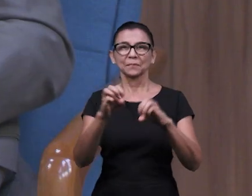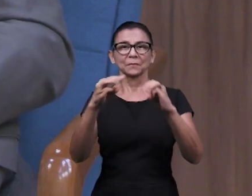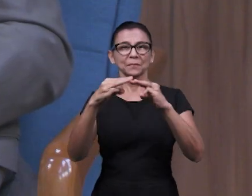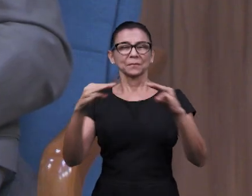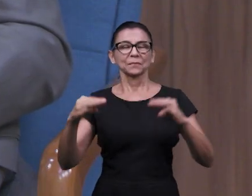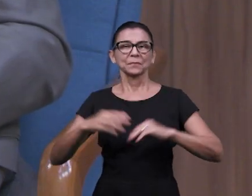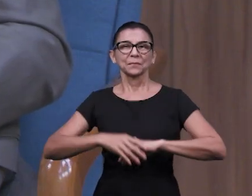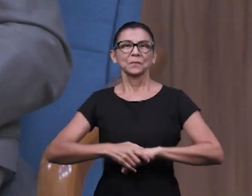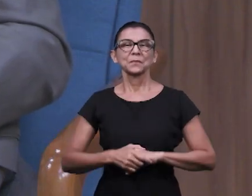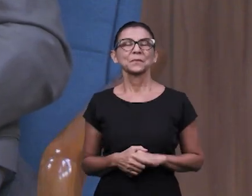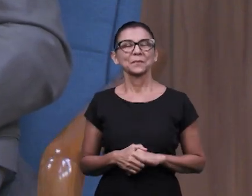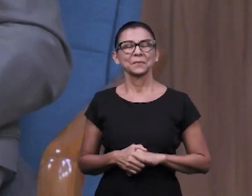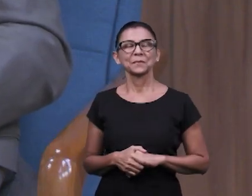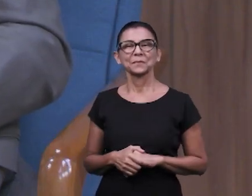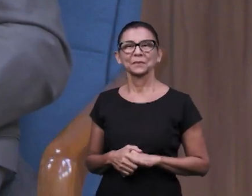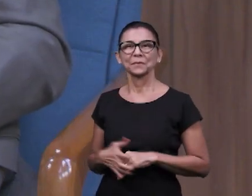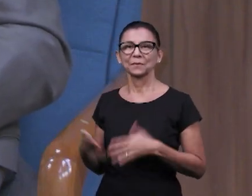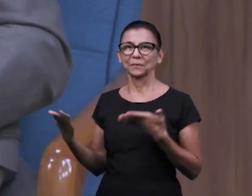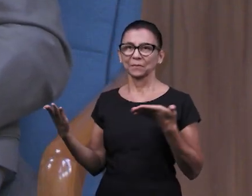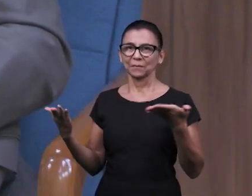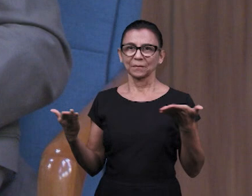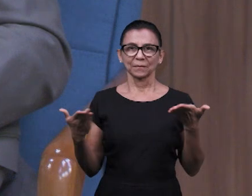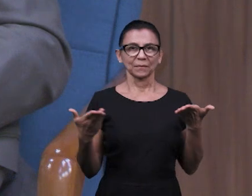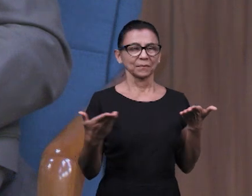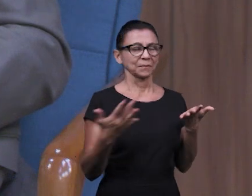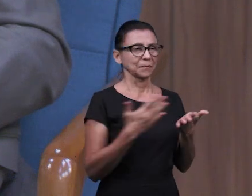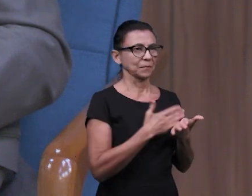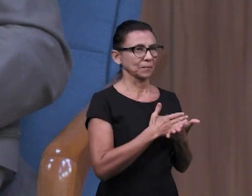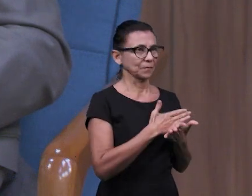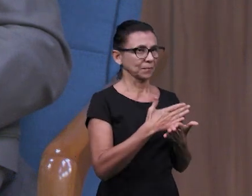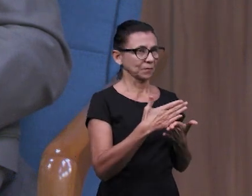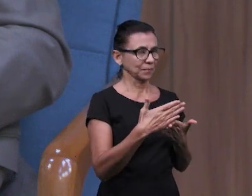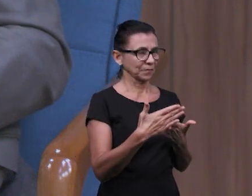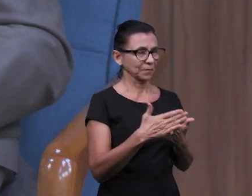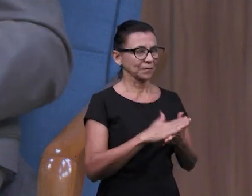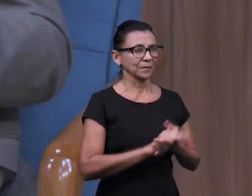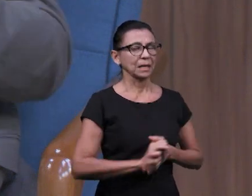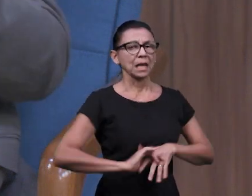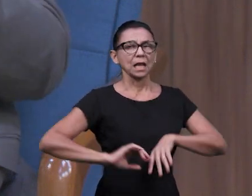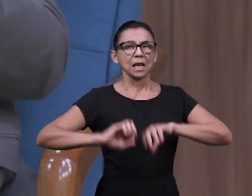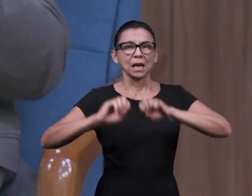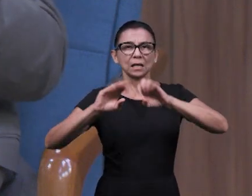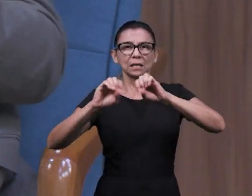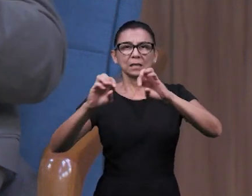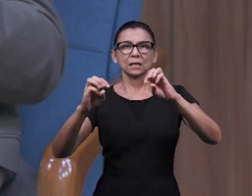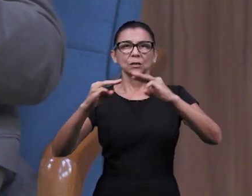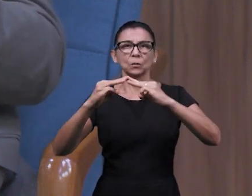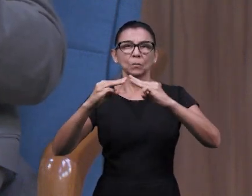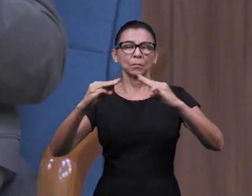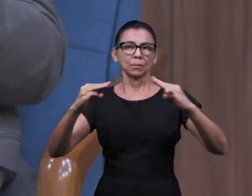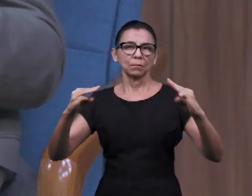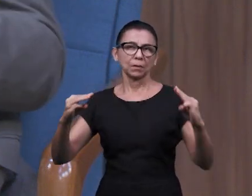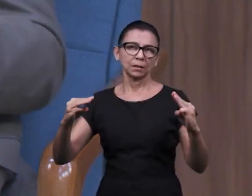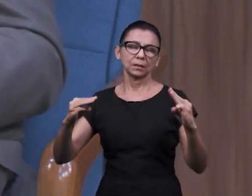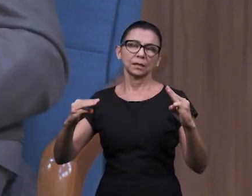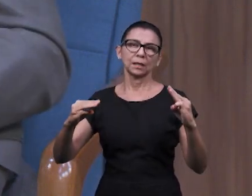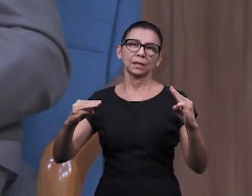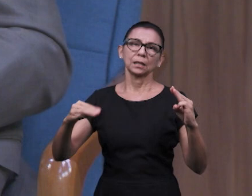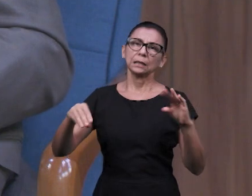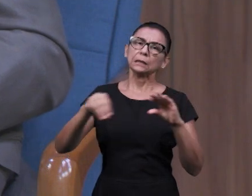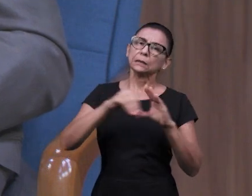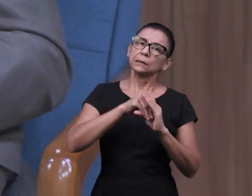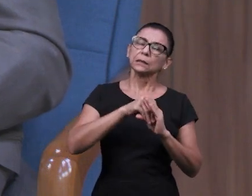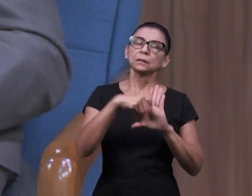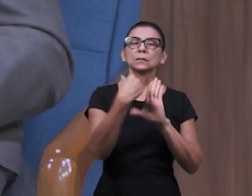Nous commençons maintenant le volet leçon du Manaïm, ce volet lequel nous parlons sur les sujets de l'école